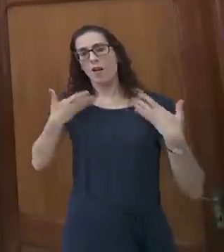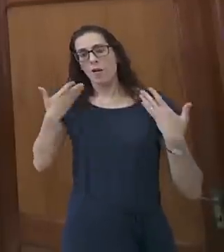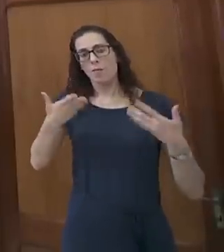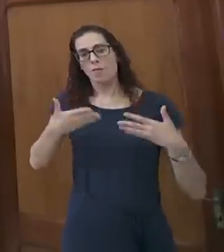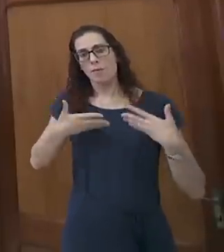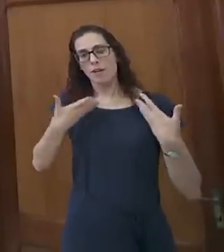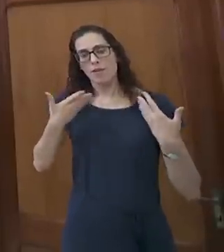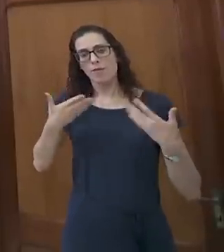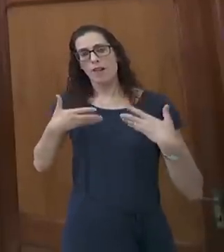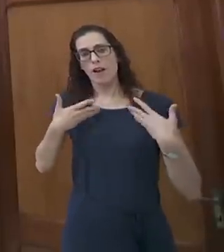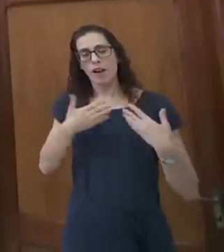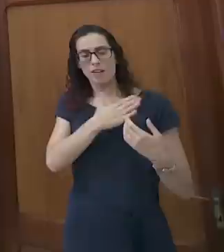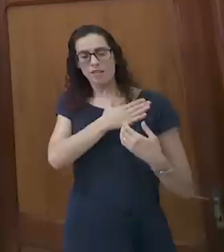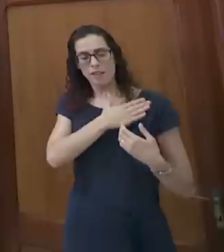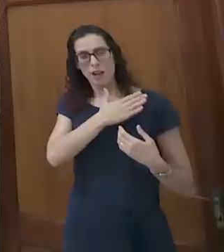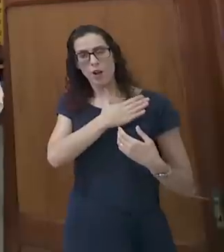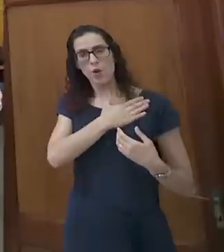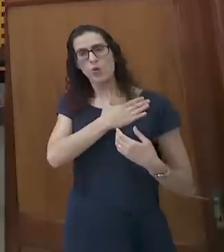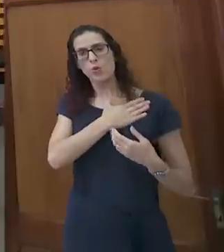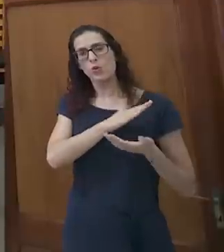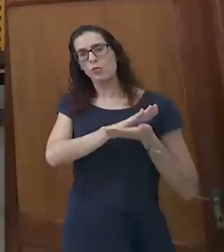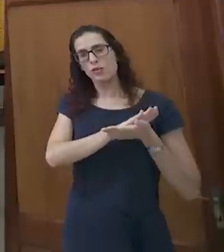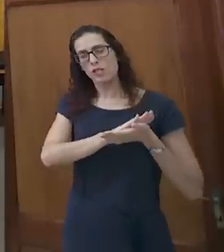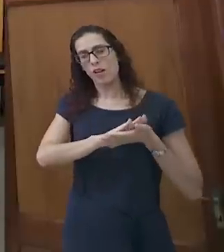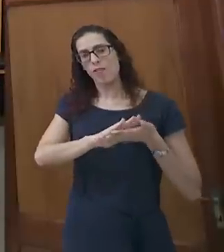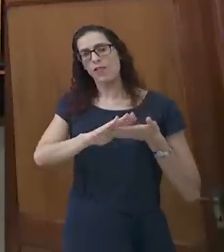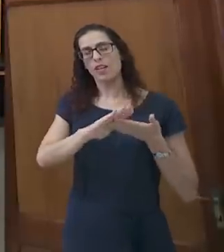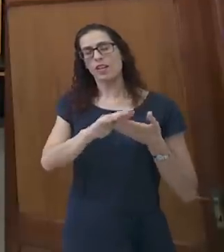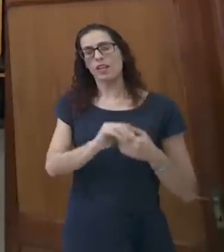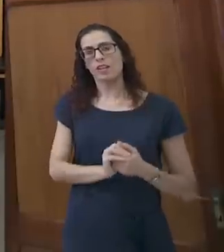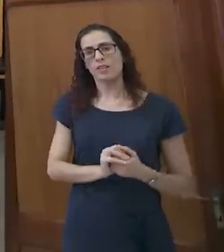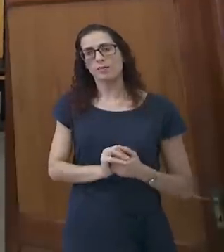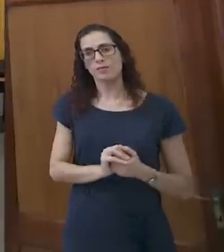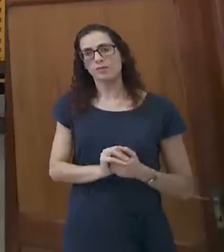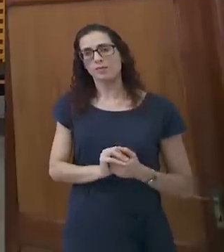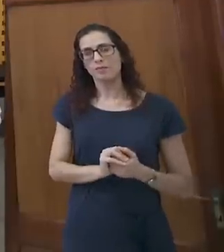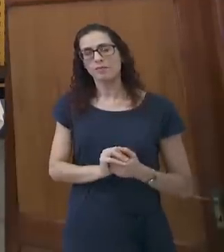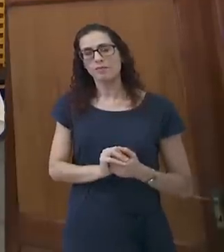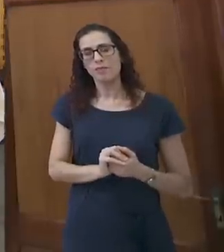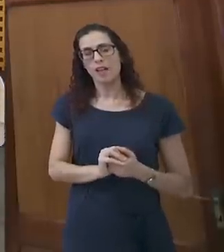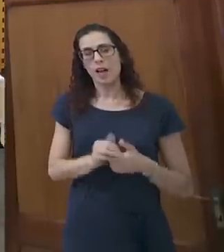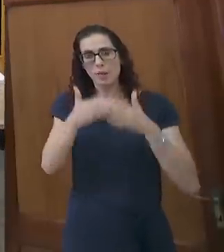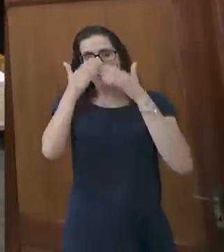l-izmanja bil-ferħ tal-lub safin